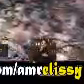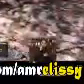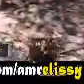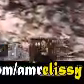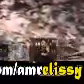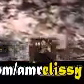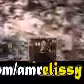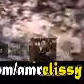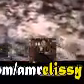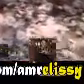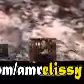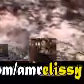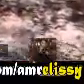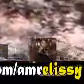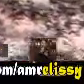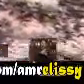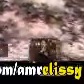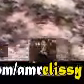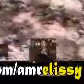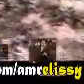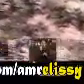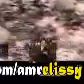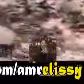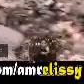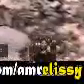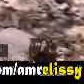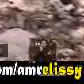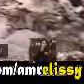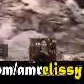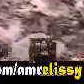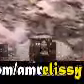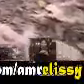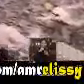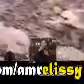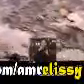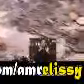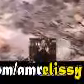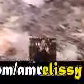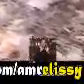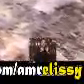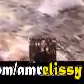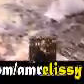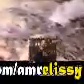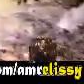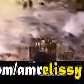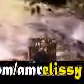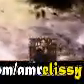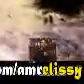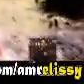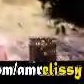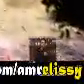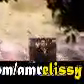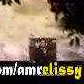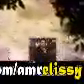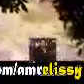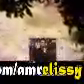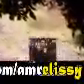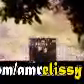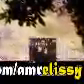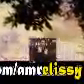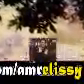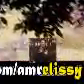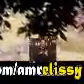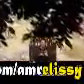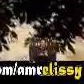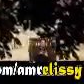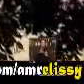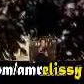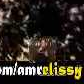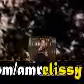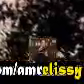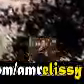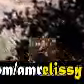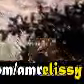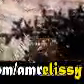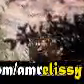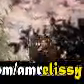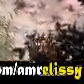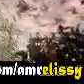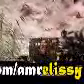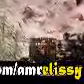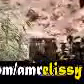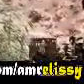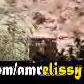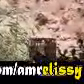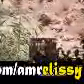زباله، والصرف الشبكه اساسا مقفوله، بتوع الري اشتكيناهم ثلاث مرات. المحافظ وصلت